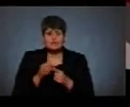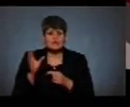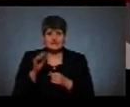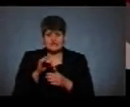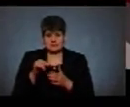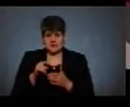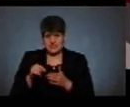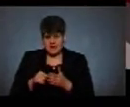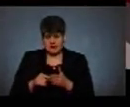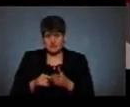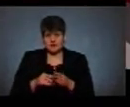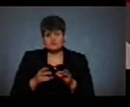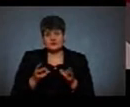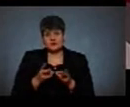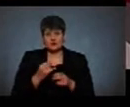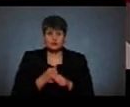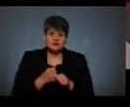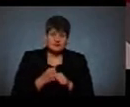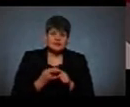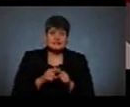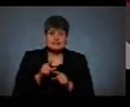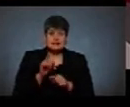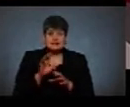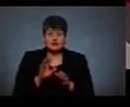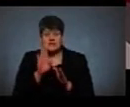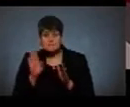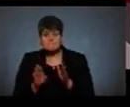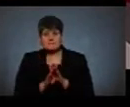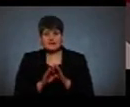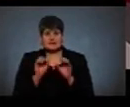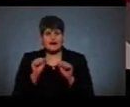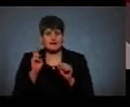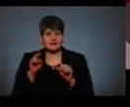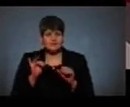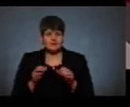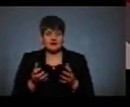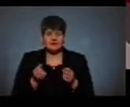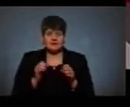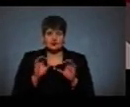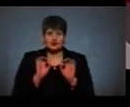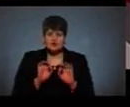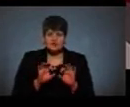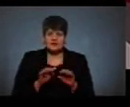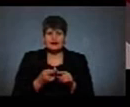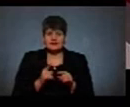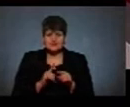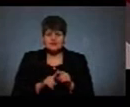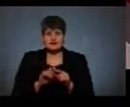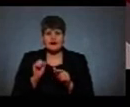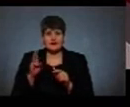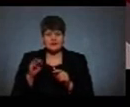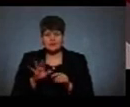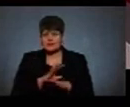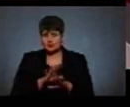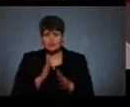питання. І тут чи потрібно доопрацьовувати цей закон, чи потрібно якісь підзаконні акти приймати, які будуть роз'яснювати, але, відповідно, ці підзаконні акти не будуть мати